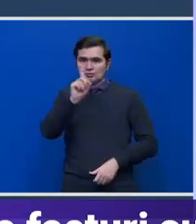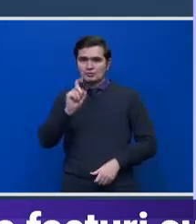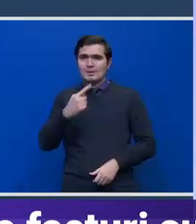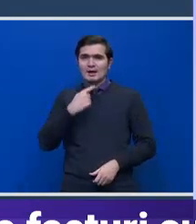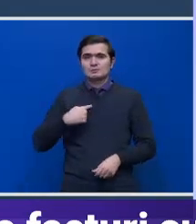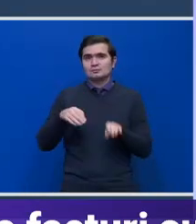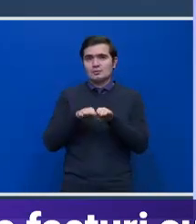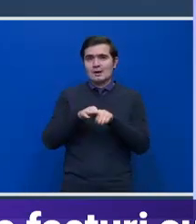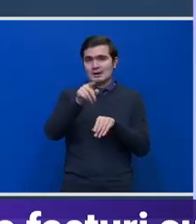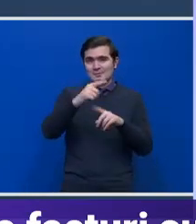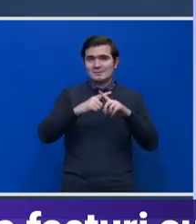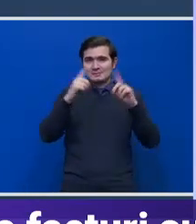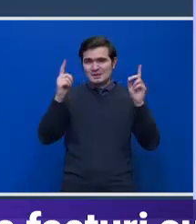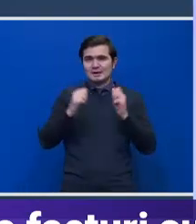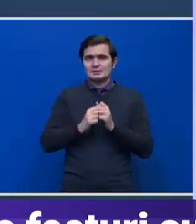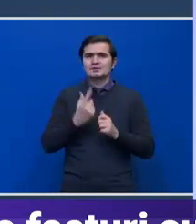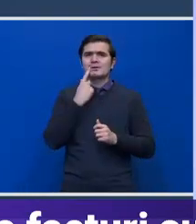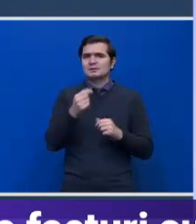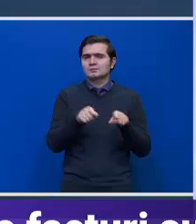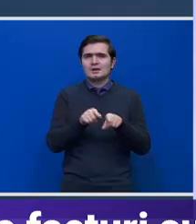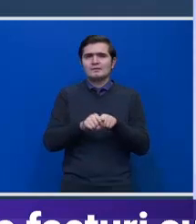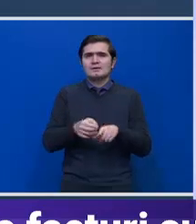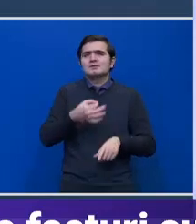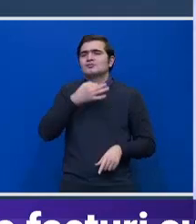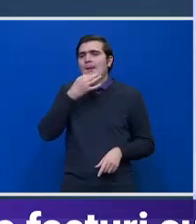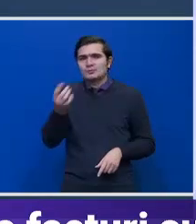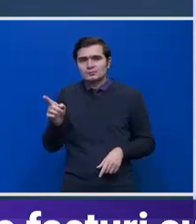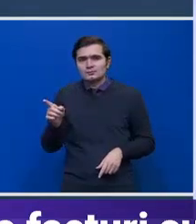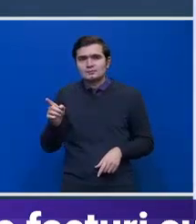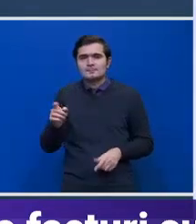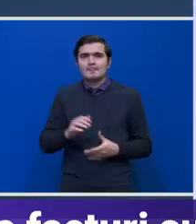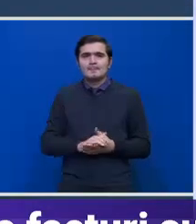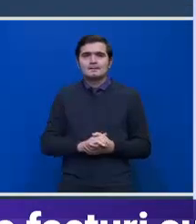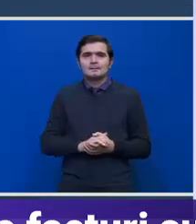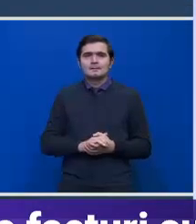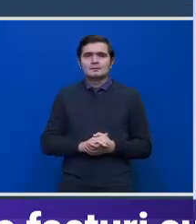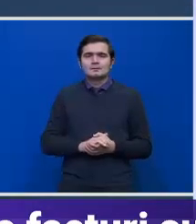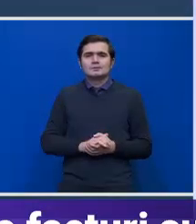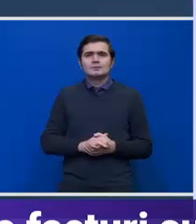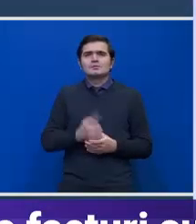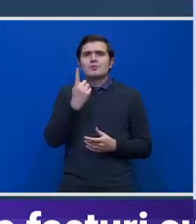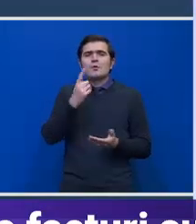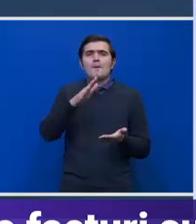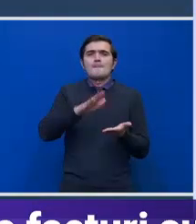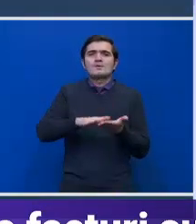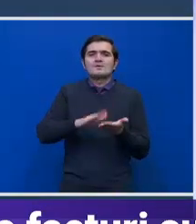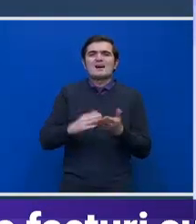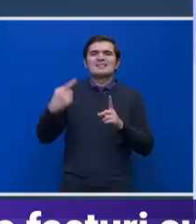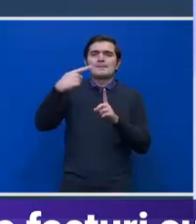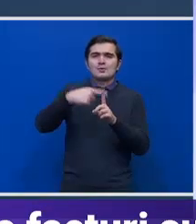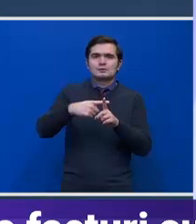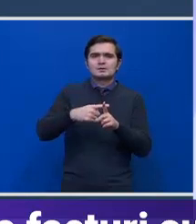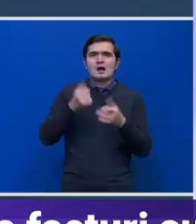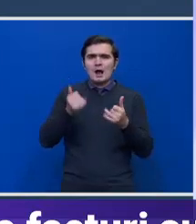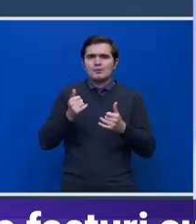dumneavoastră dimineață, exact aceeași întrebare. Vă răspund și dumneavoastră ce i-am spus și dânse cu motivarea în plus că de data